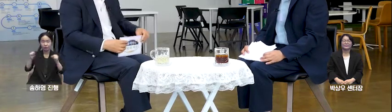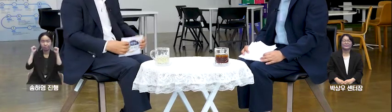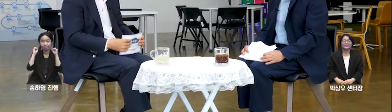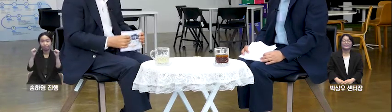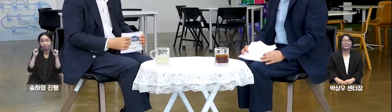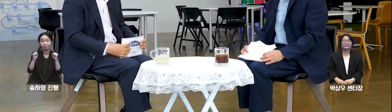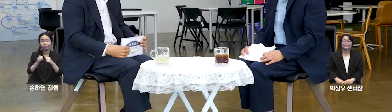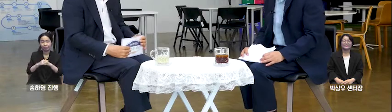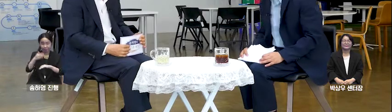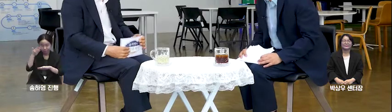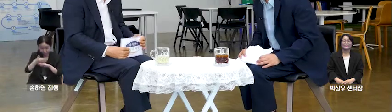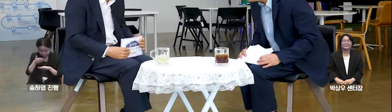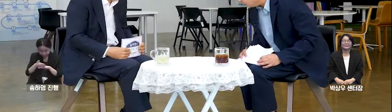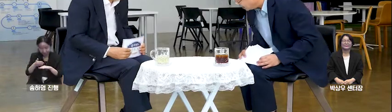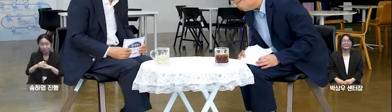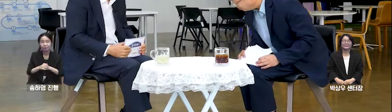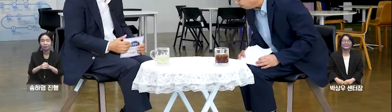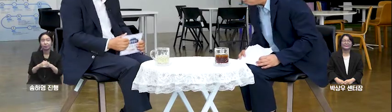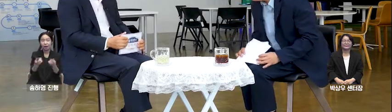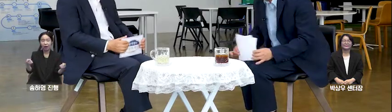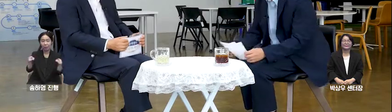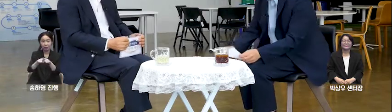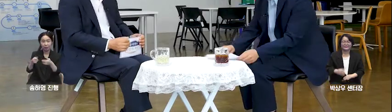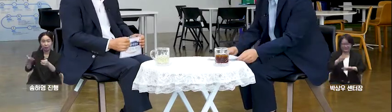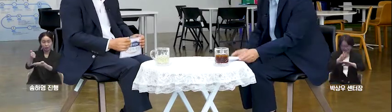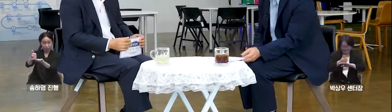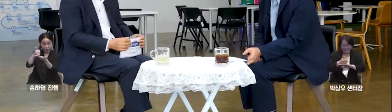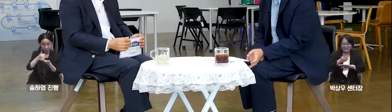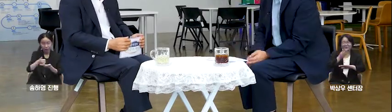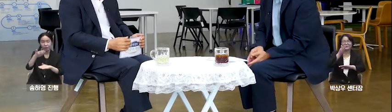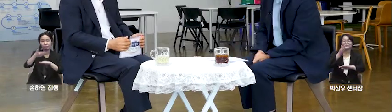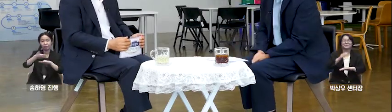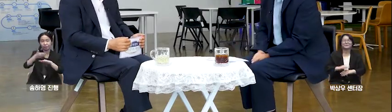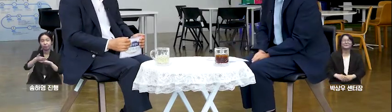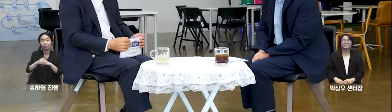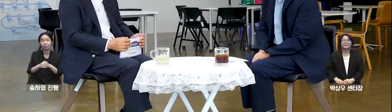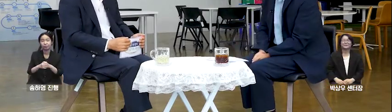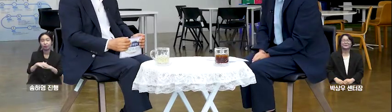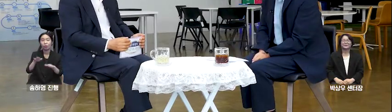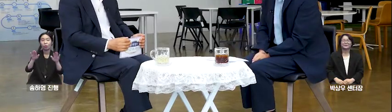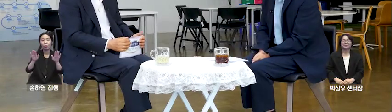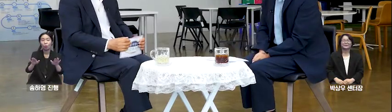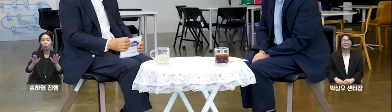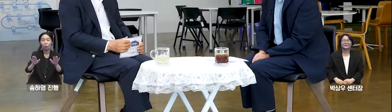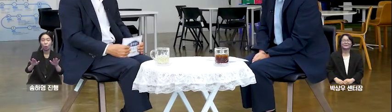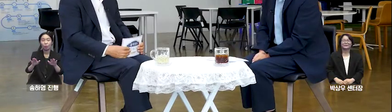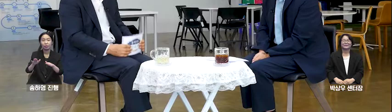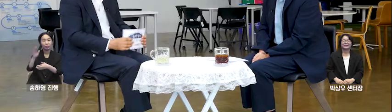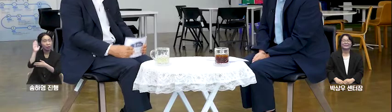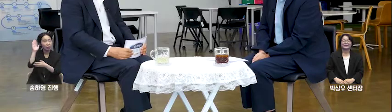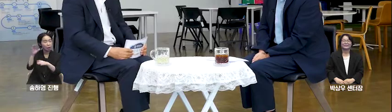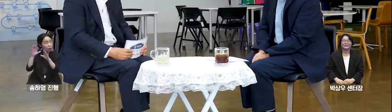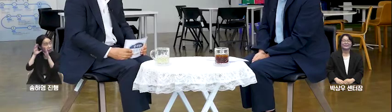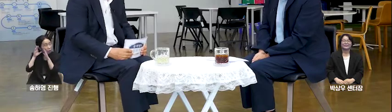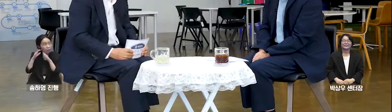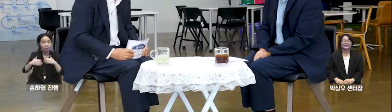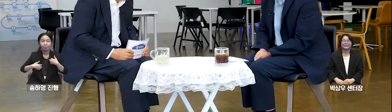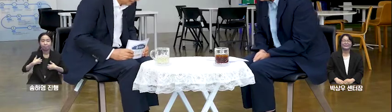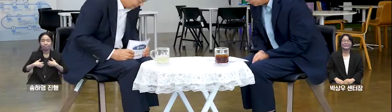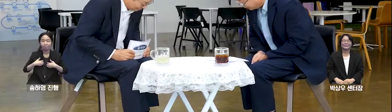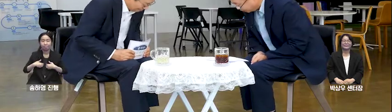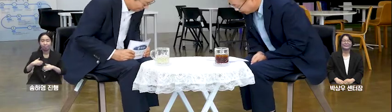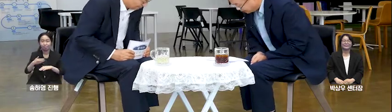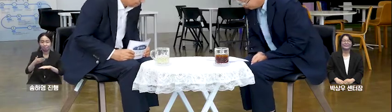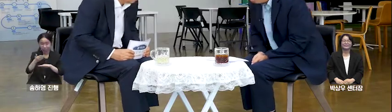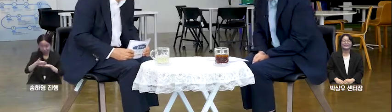열심히 응원하겠습니다. 네, 고맙습니다. 이렇게 함께해 주셔서 정말 감사합니다. 예, 오늘 대담 정말 흥미로웠습니다. 감사합니다.